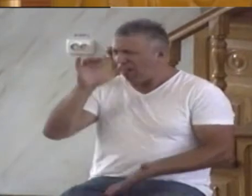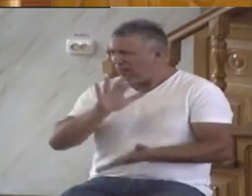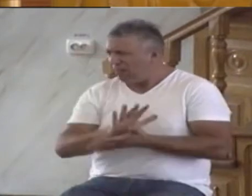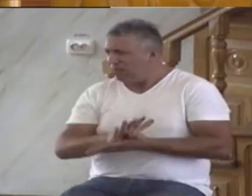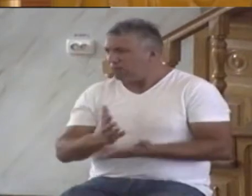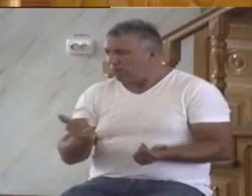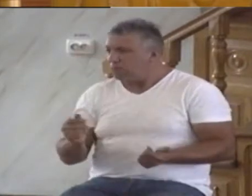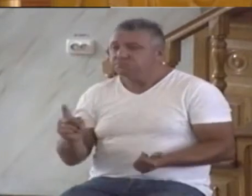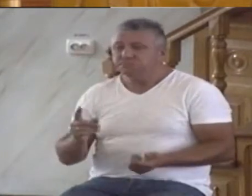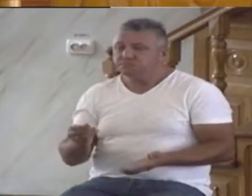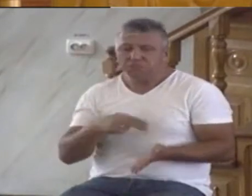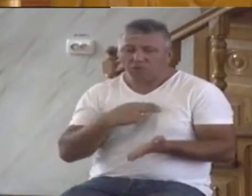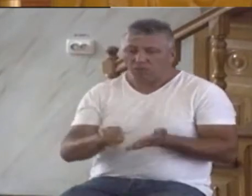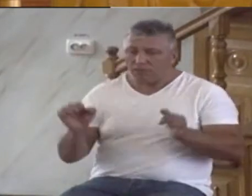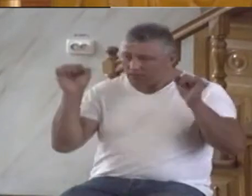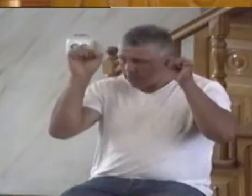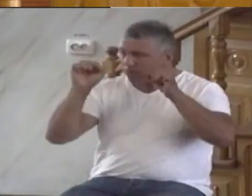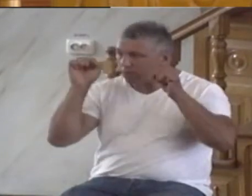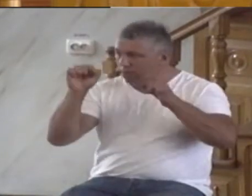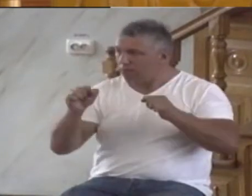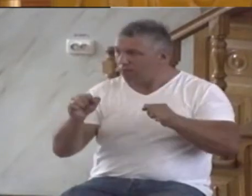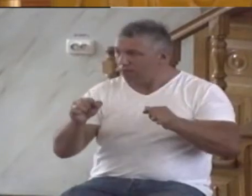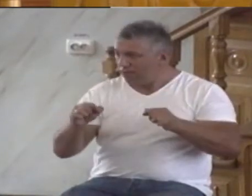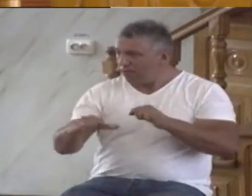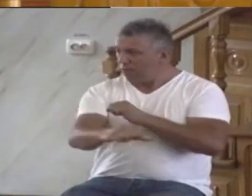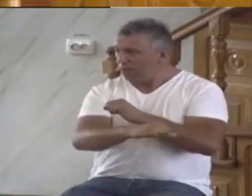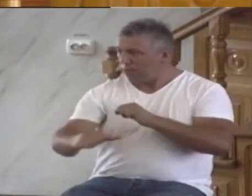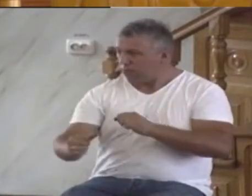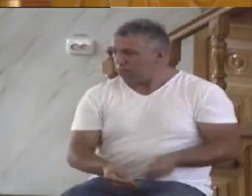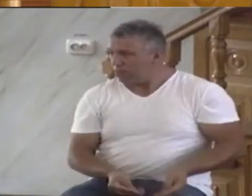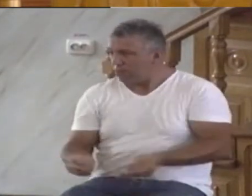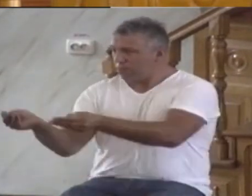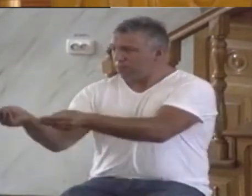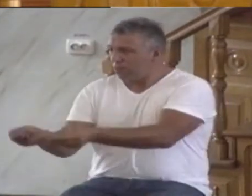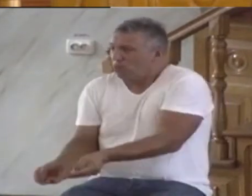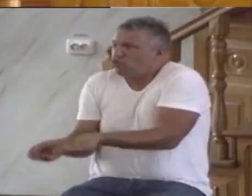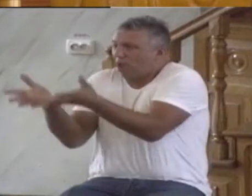исполнить номинальные какие-то сводки закона,